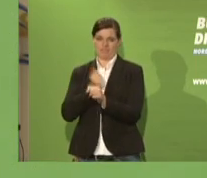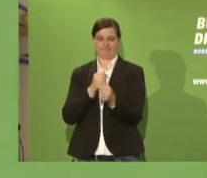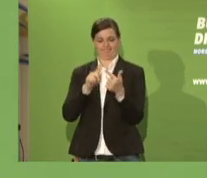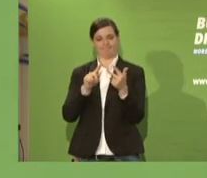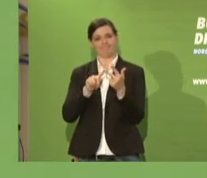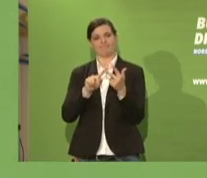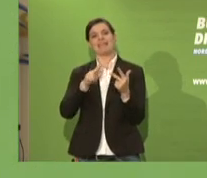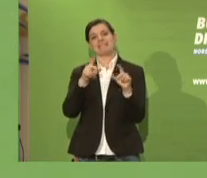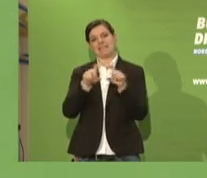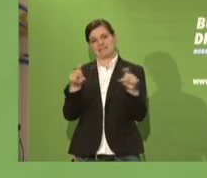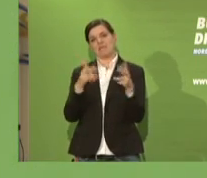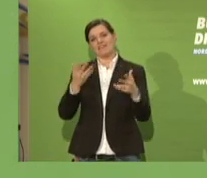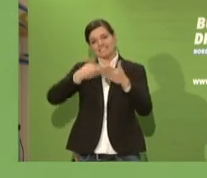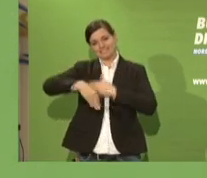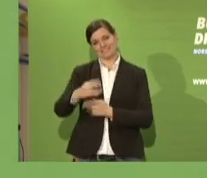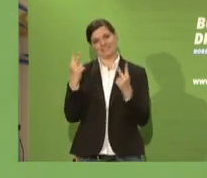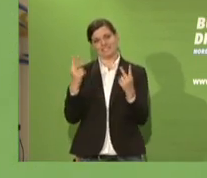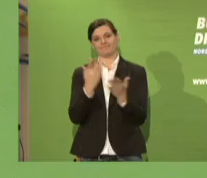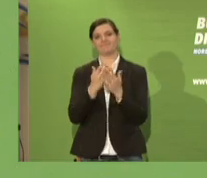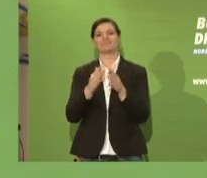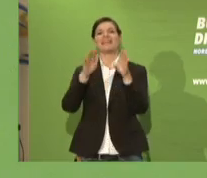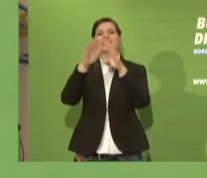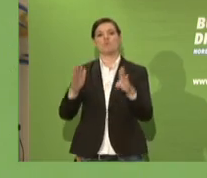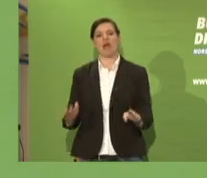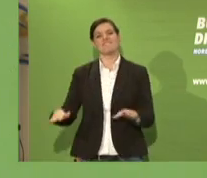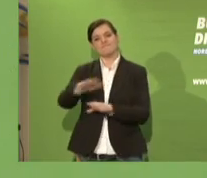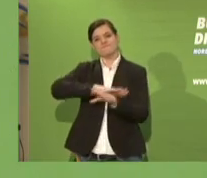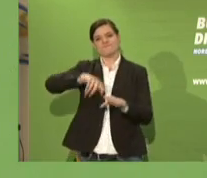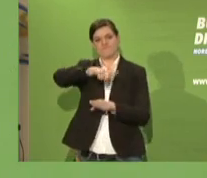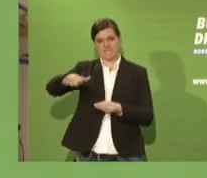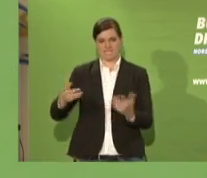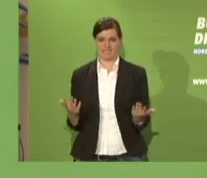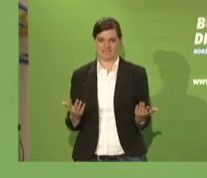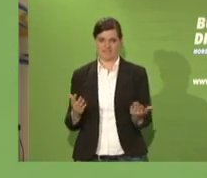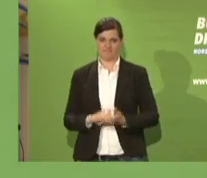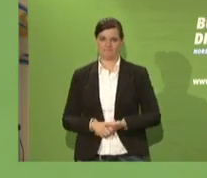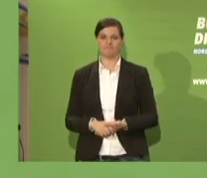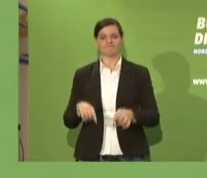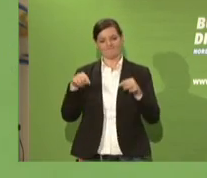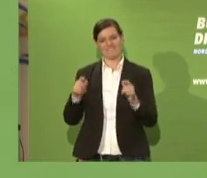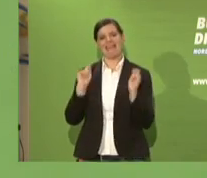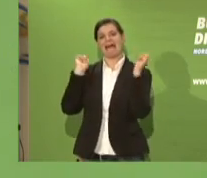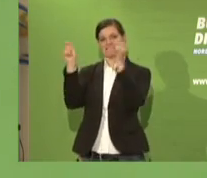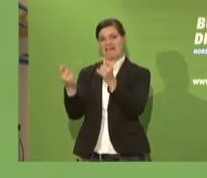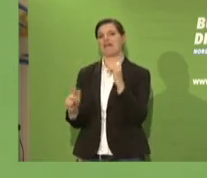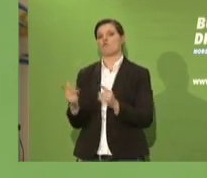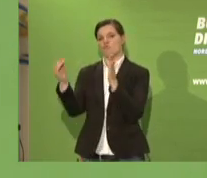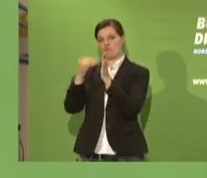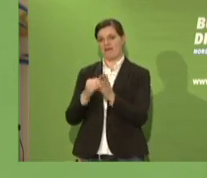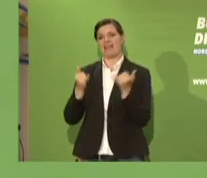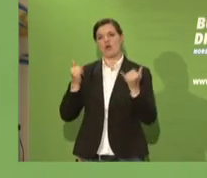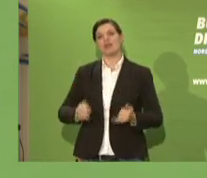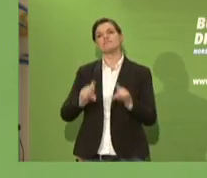große Herausforderung, die vor uns liegt, ist die Demografie. Auch das ist Schwerpunkt in unserem Antrag und unter unserem Motto des